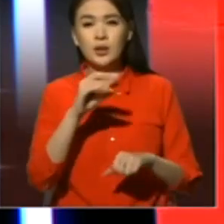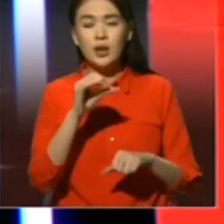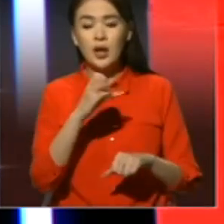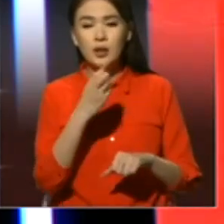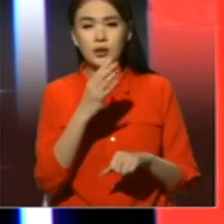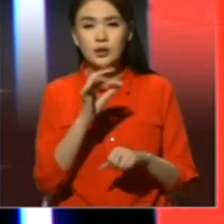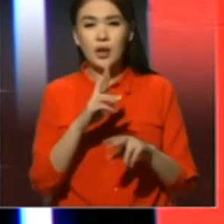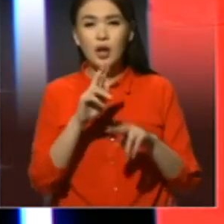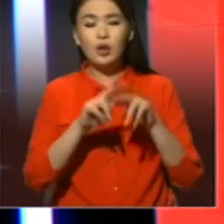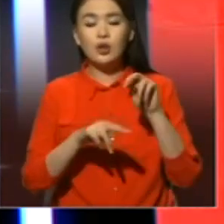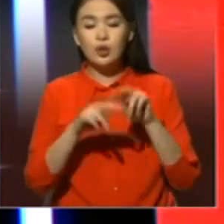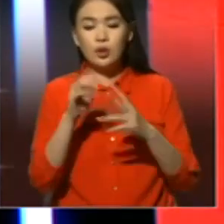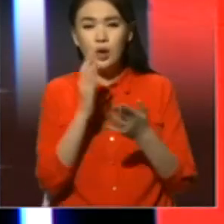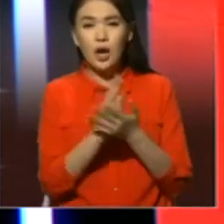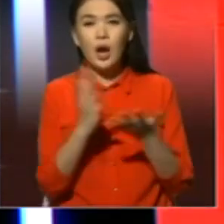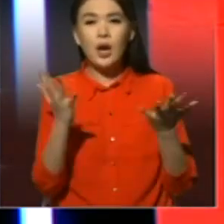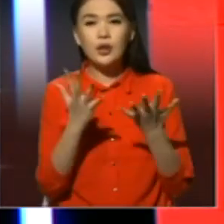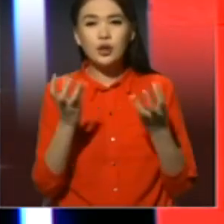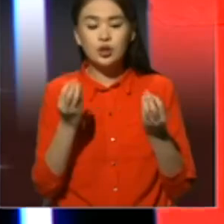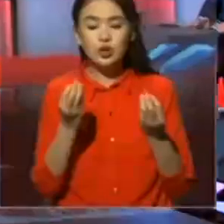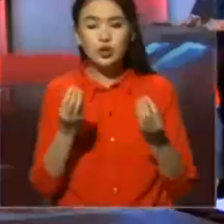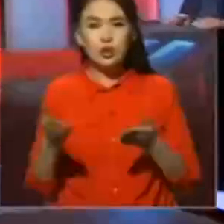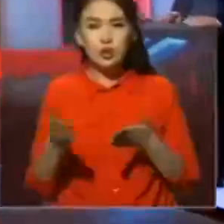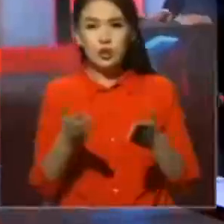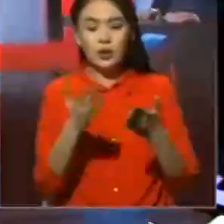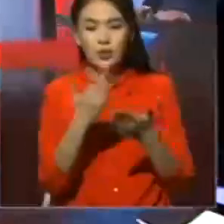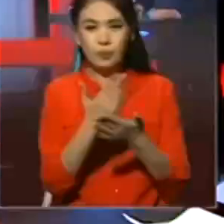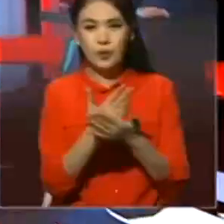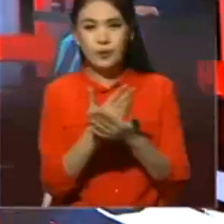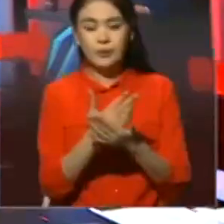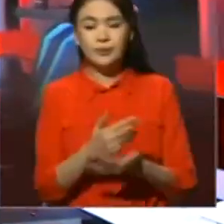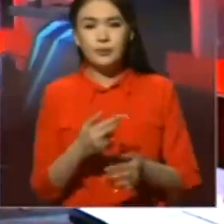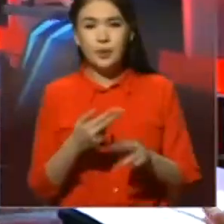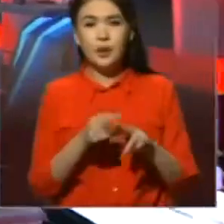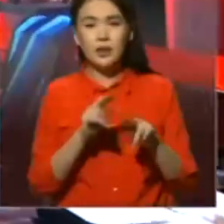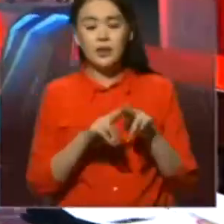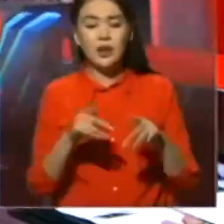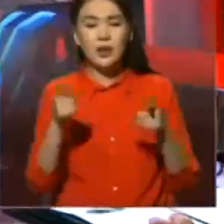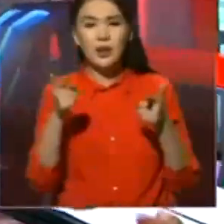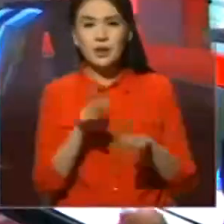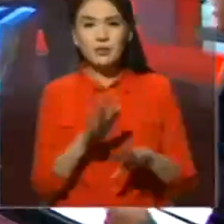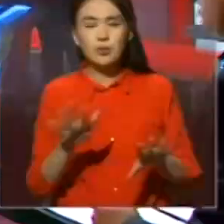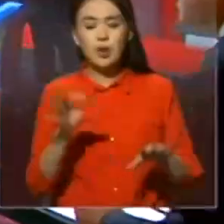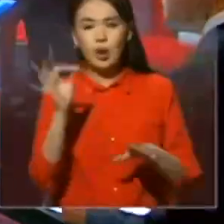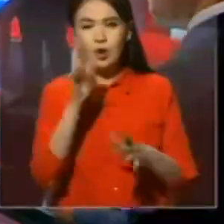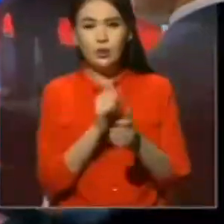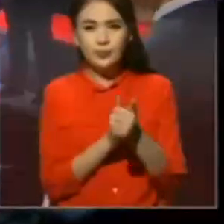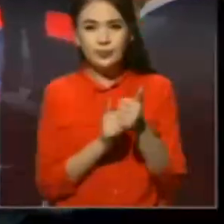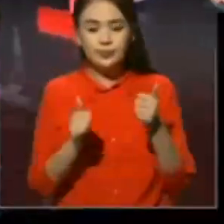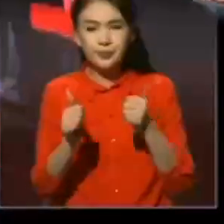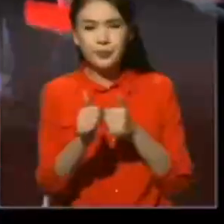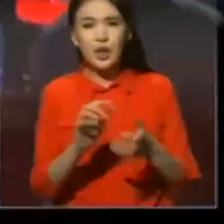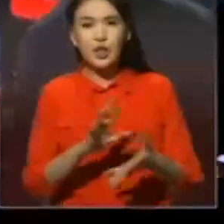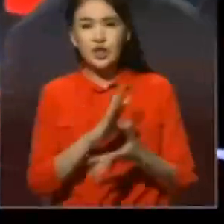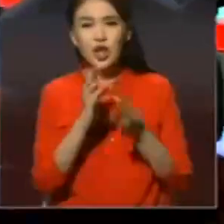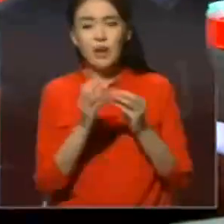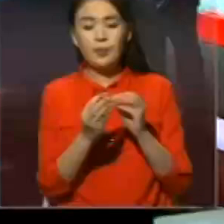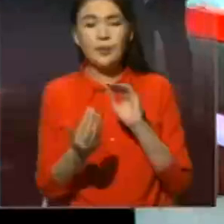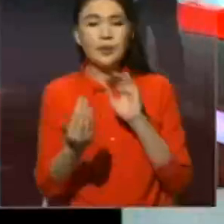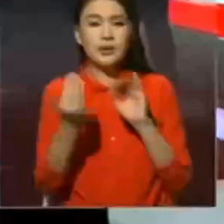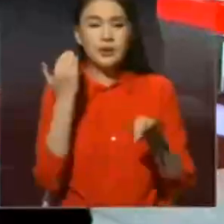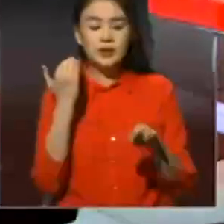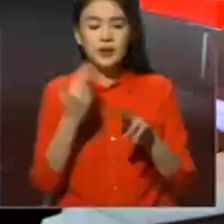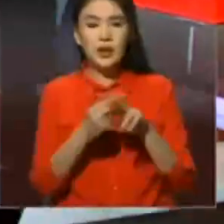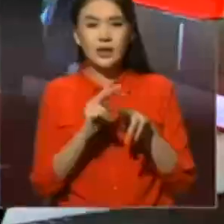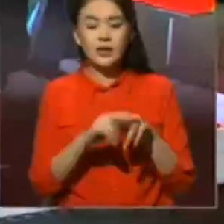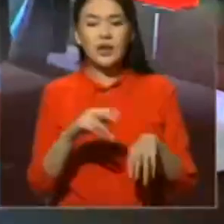мақсатта құрылып жатыр. Тағы қандай жолдар бар, қалай ойлайсыздар? Осындай бір келіспеушіліктердің алдын алатындай. Енді жалпы осыған дейін